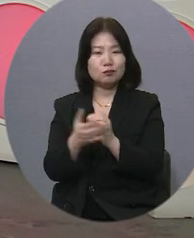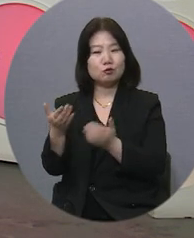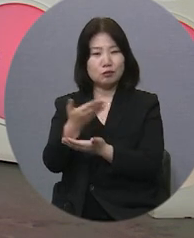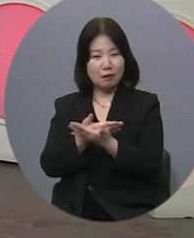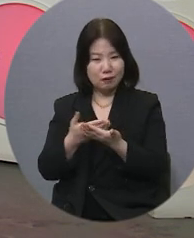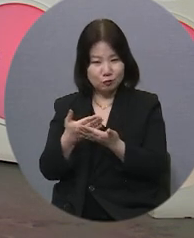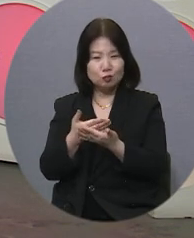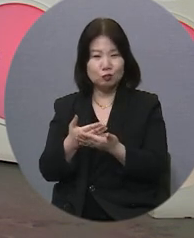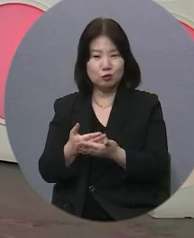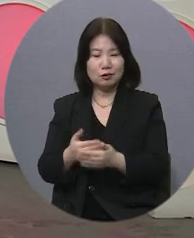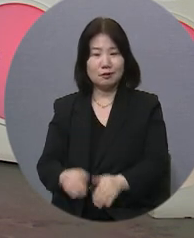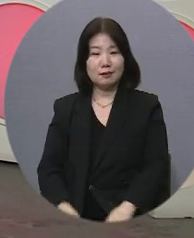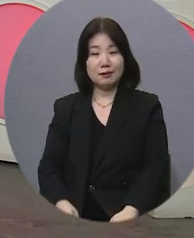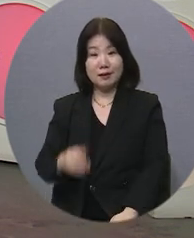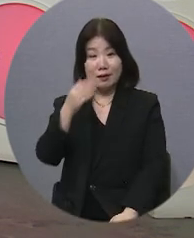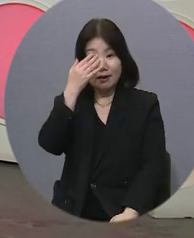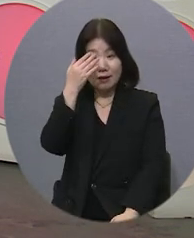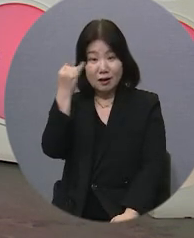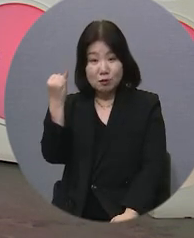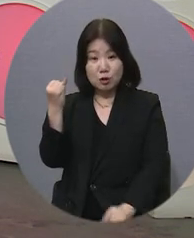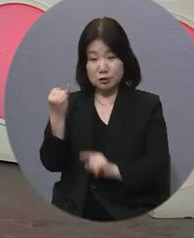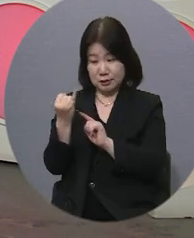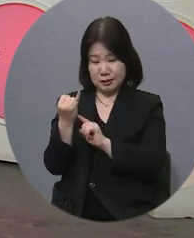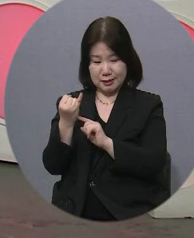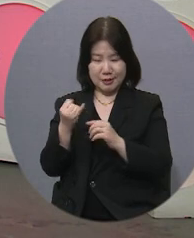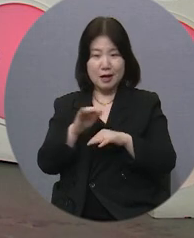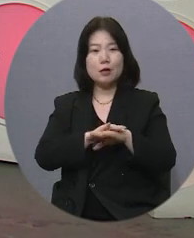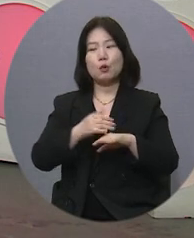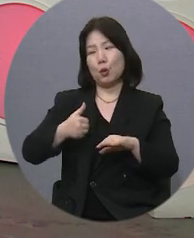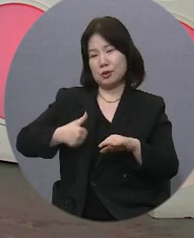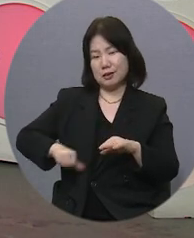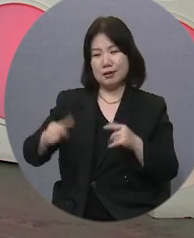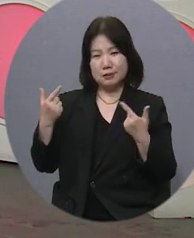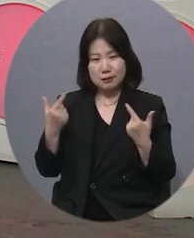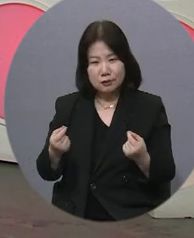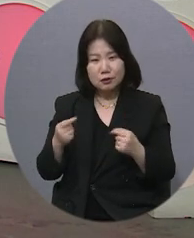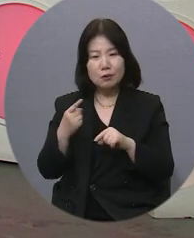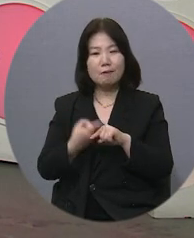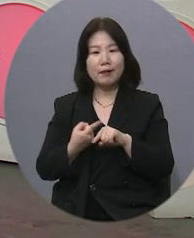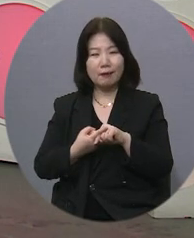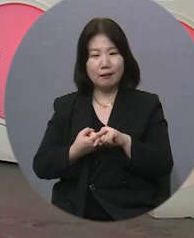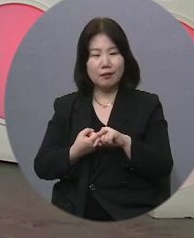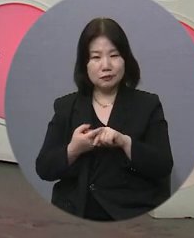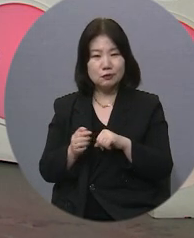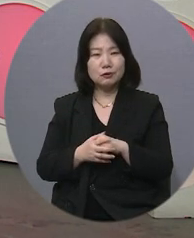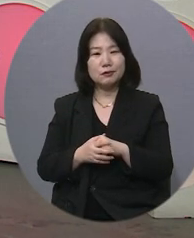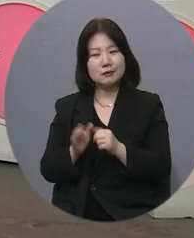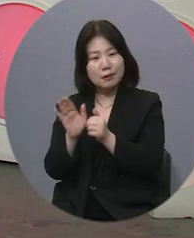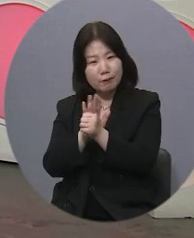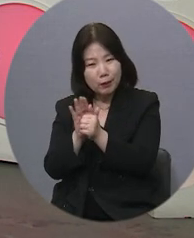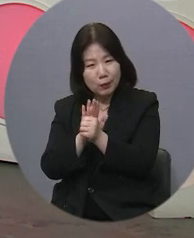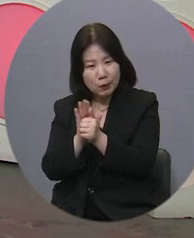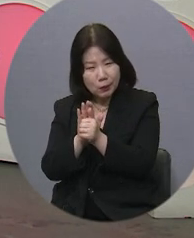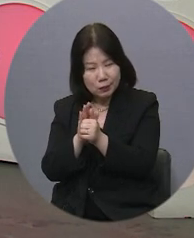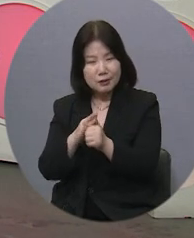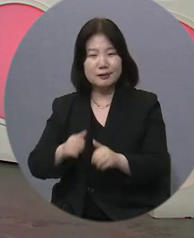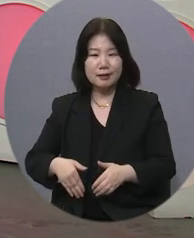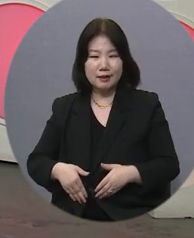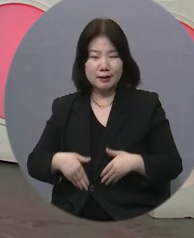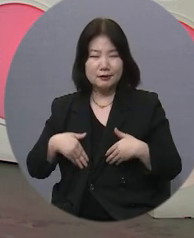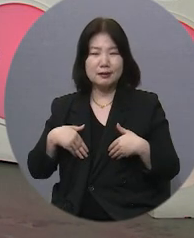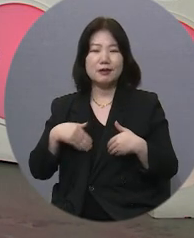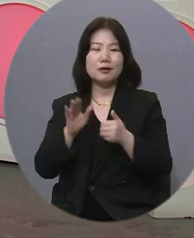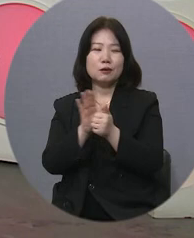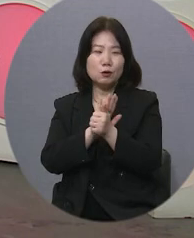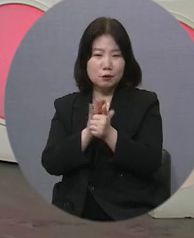그러니까 할머니가 정말 손자 손녀처럼 그렇죠. 그 이렇게 다독여 주시고 따뜻하게